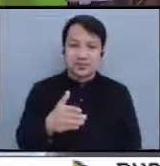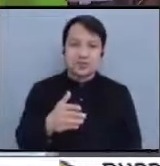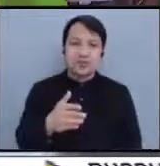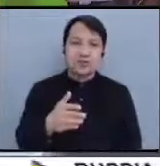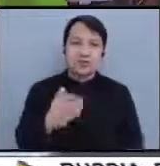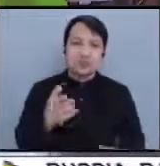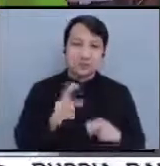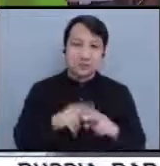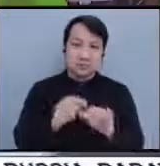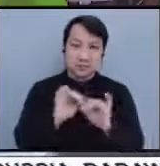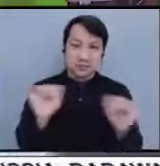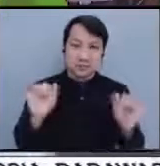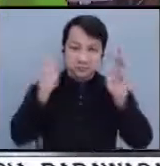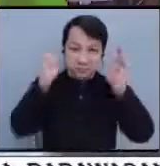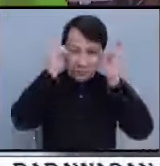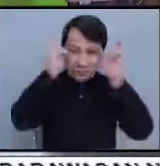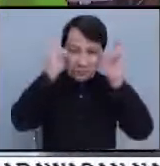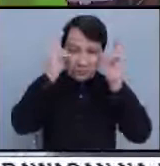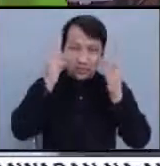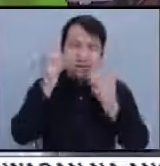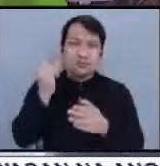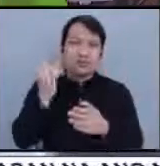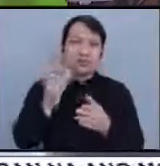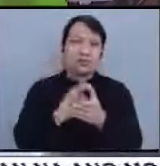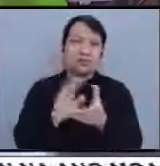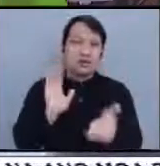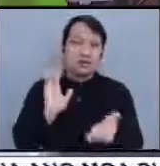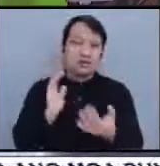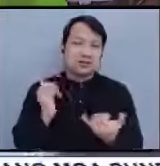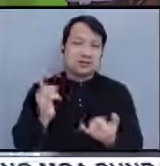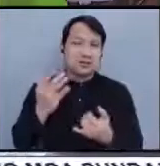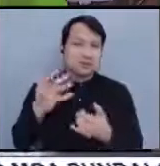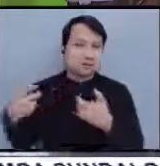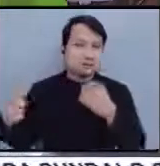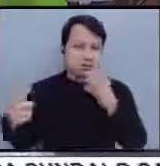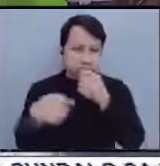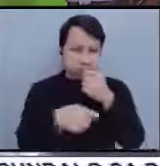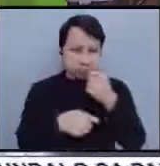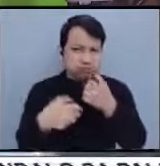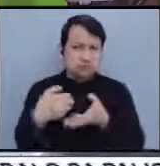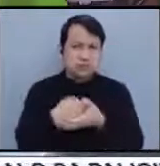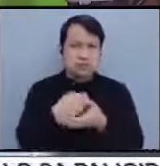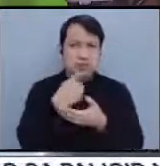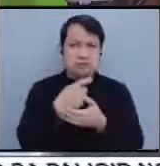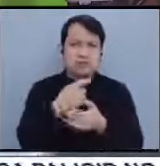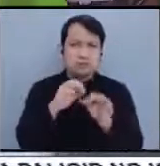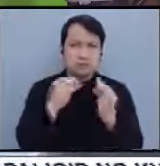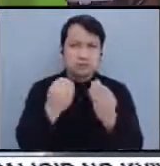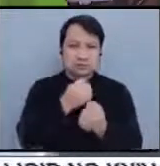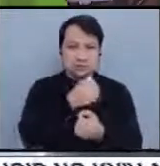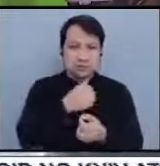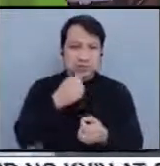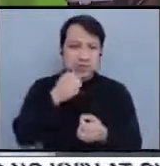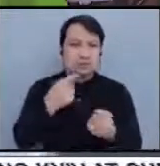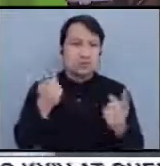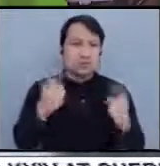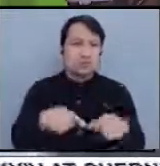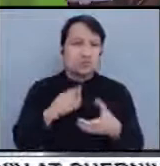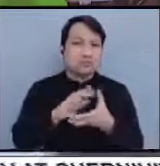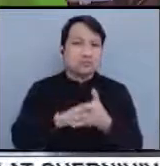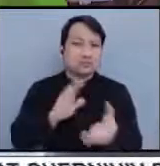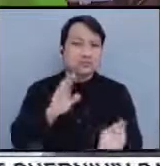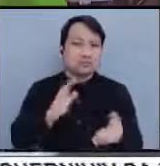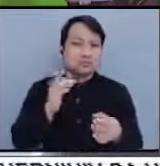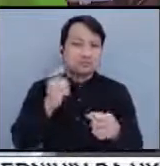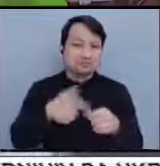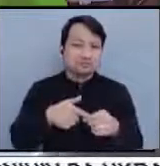gulay nagtaas rin kahit harvest season na. Paliwanag po ng grupo ng magsasaka, epekto po yan ng mataas na presyo ng